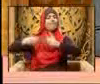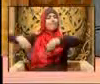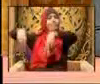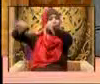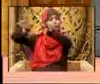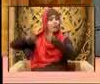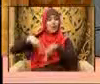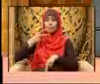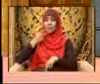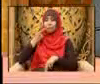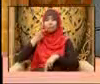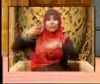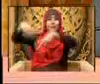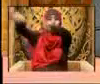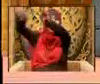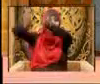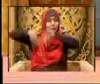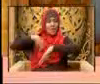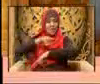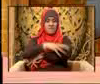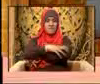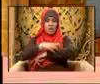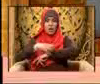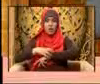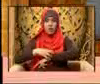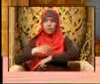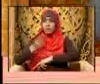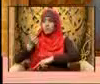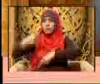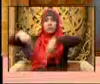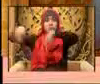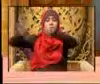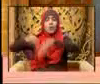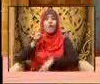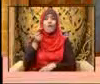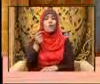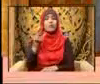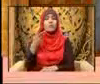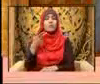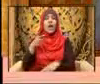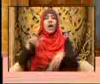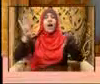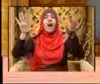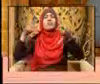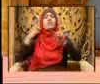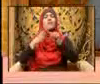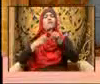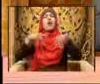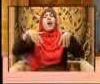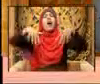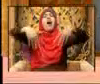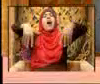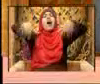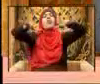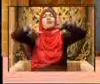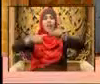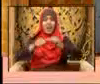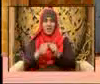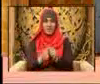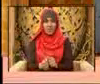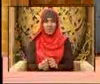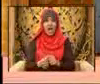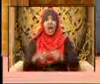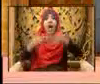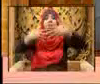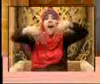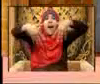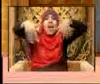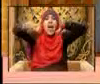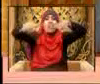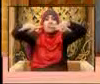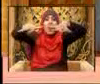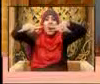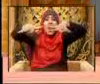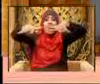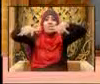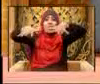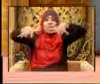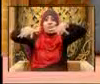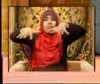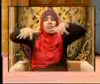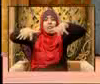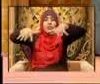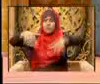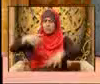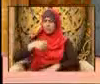الله عليه وسلم، وعاد إليه بقداش؟ بعشرة دراهم، معاش درهم ولا اثنين ولا ثلاثة، بعشرة